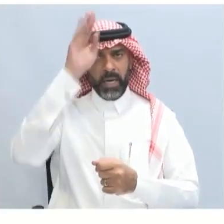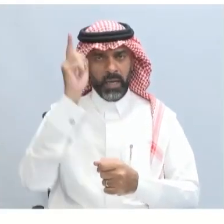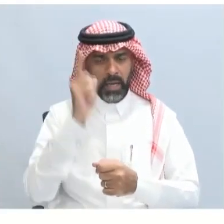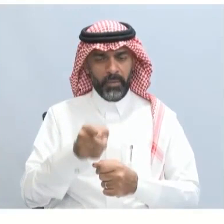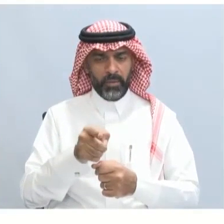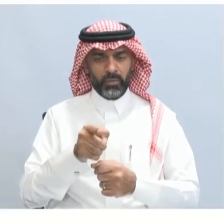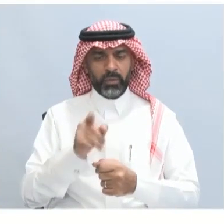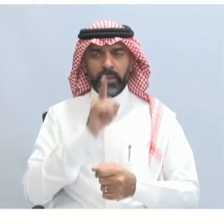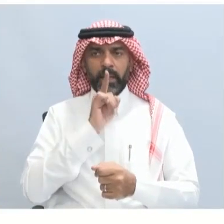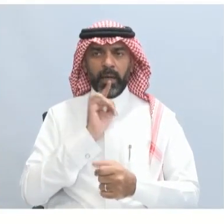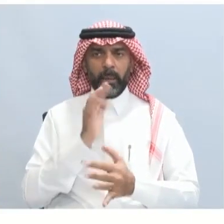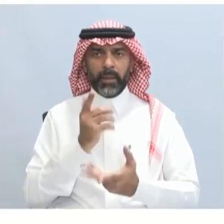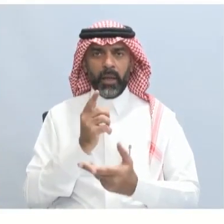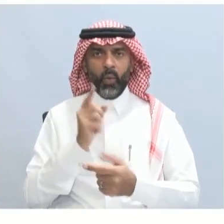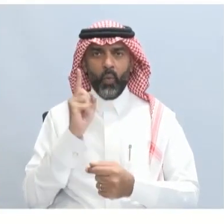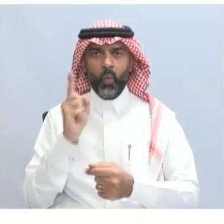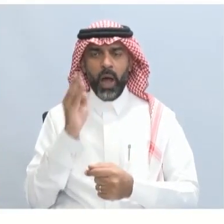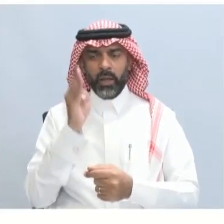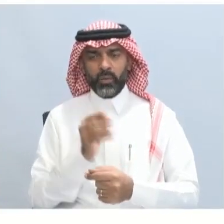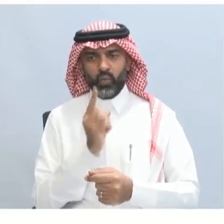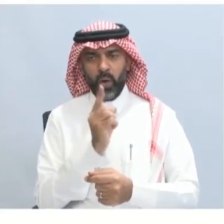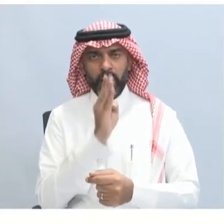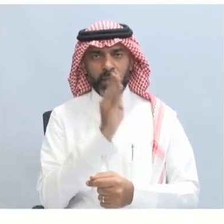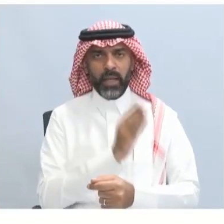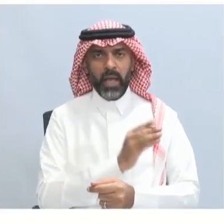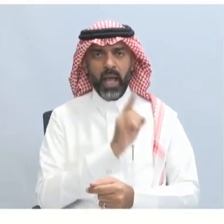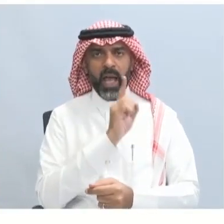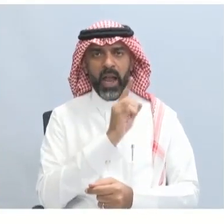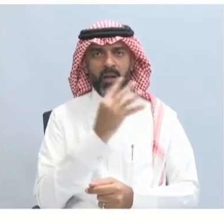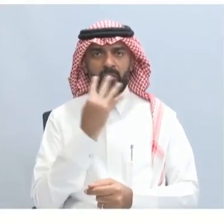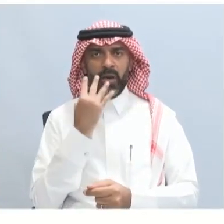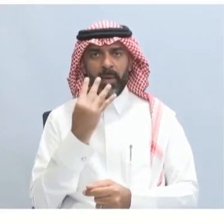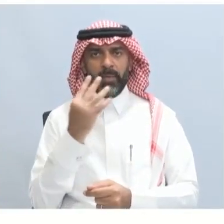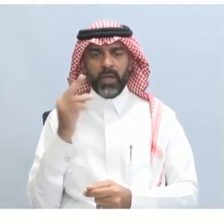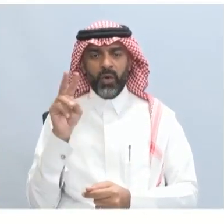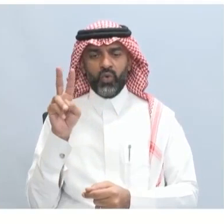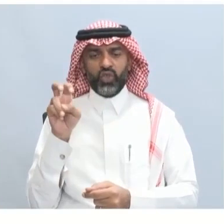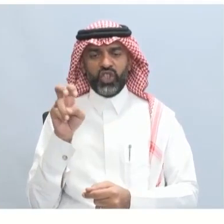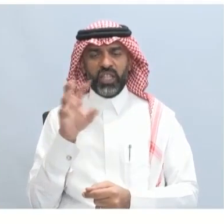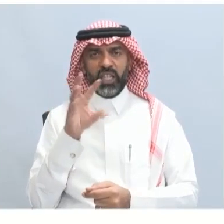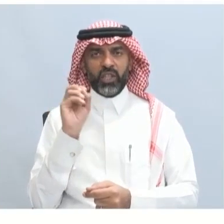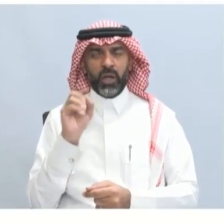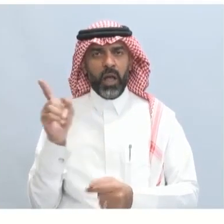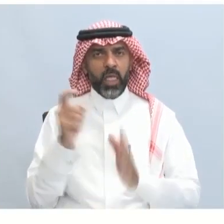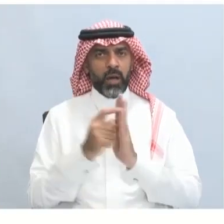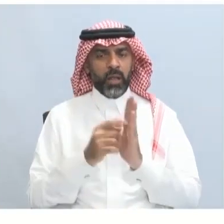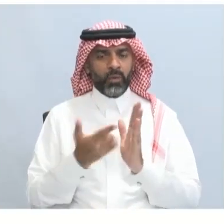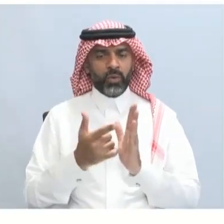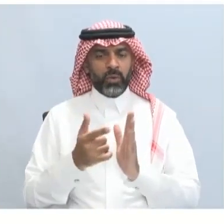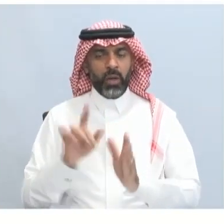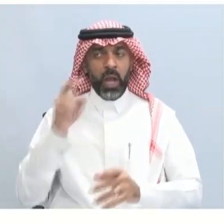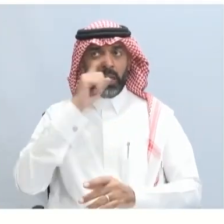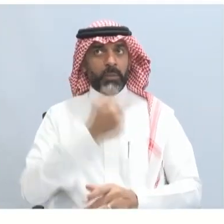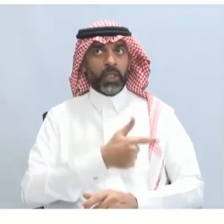الاسطار وهو قد صدر في 1/1 1420 لهجره ملخص النظام يتضمن نظام الاسماء التجاريه